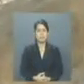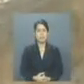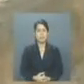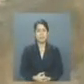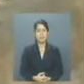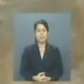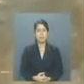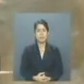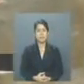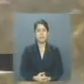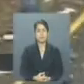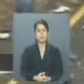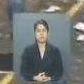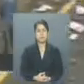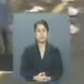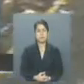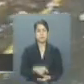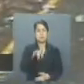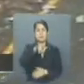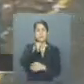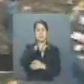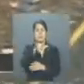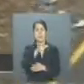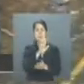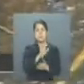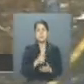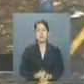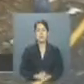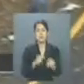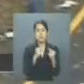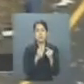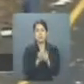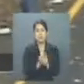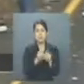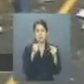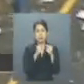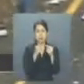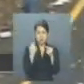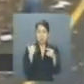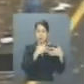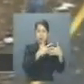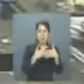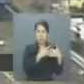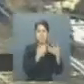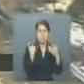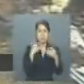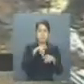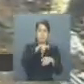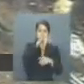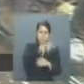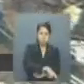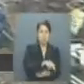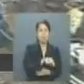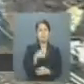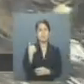เครื่องบินเล็กของนายธนาคารในนครนิวยอร์กของสหรัฐประสบอุบัติเหตุตกบนถนนไฮเวย์ซ้าย287ในเมืองฮาร์ดิงรัฐนิวเจอร์ซีย์